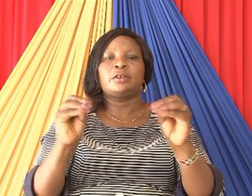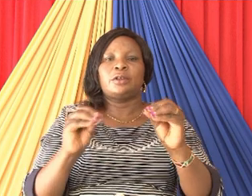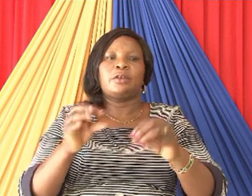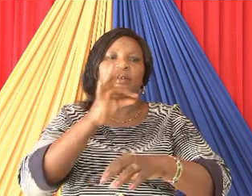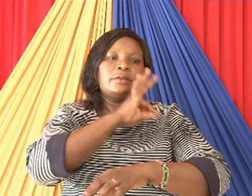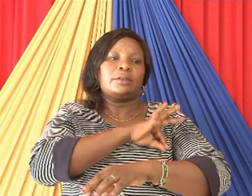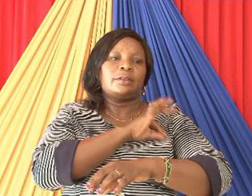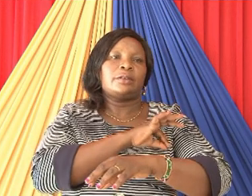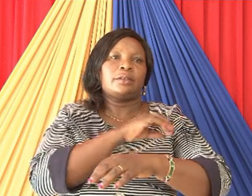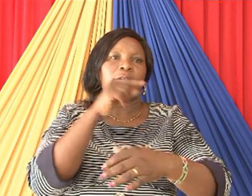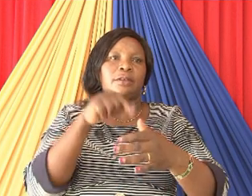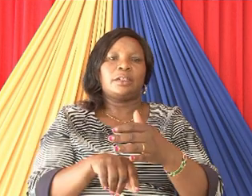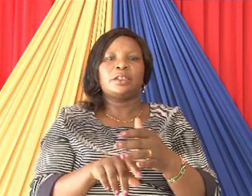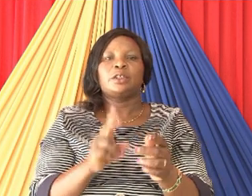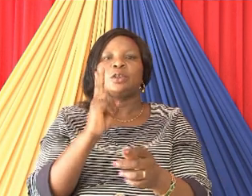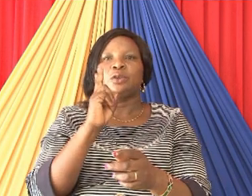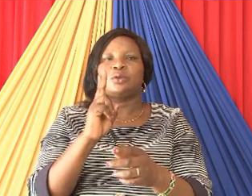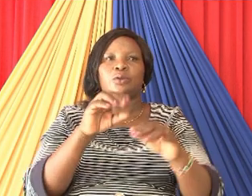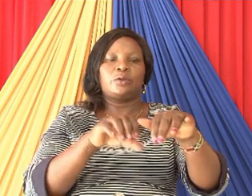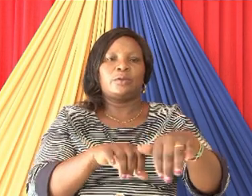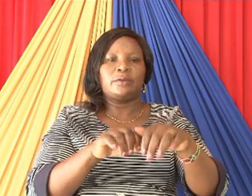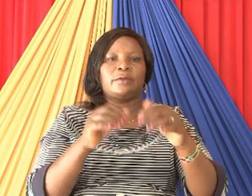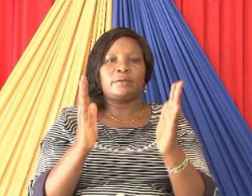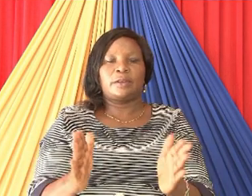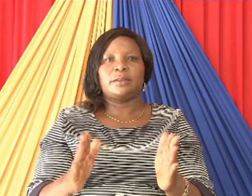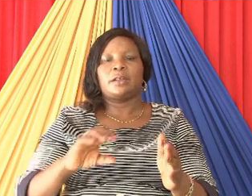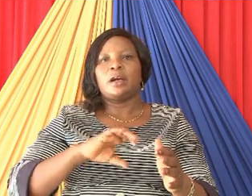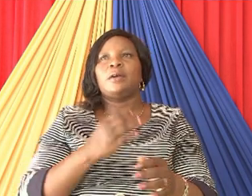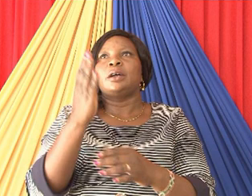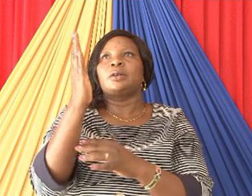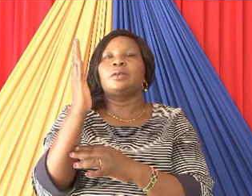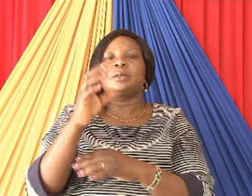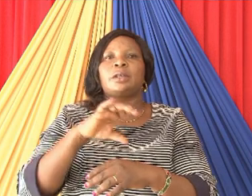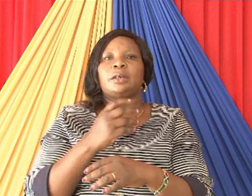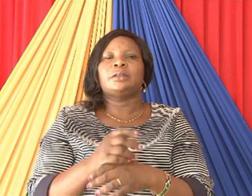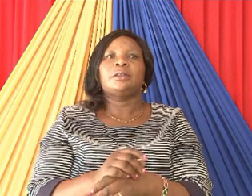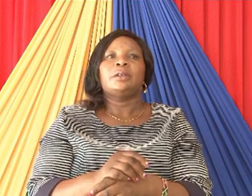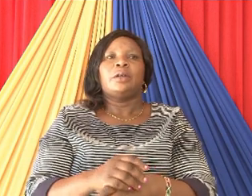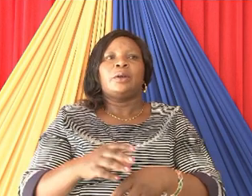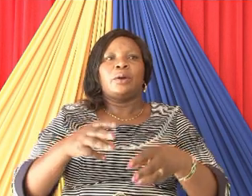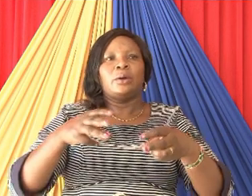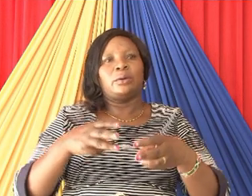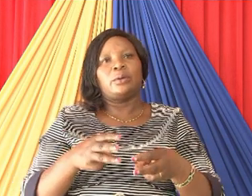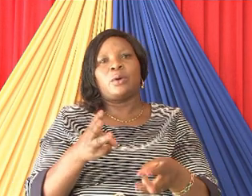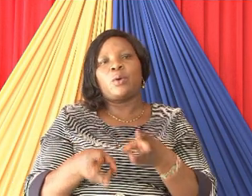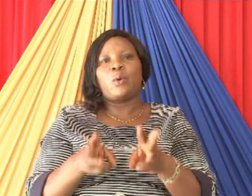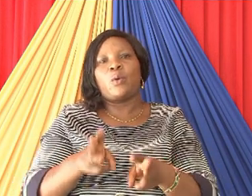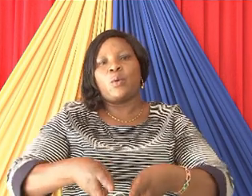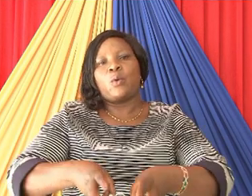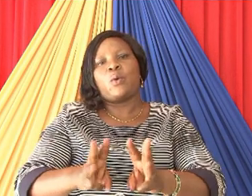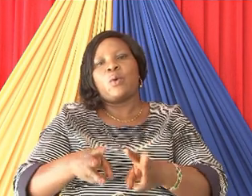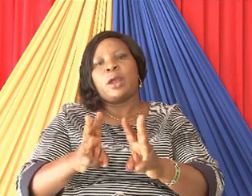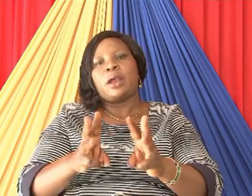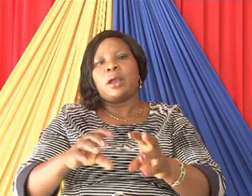wakulima wawili, tunaongea juu ya Mungu wetu na hali ya maisha yetu kama anavyoyaona huyu